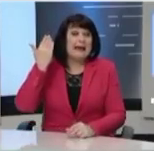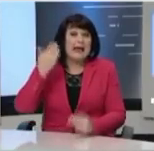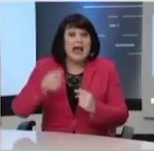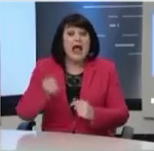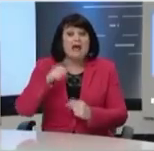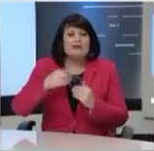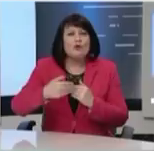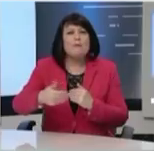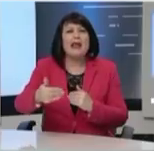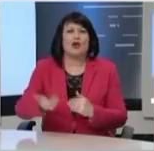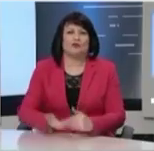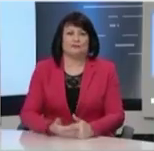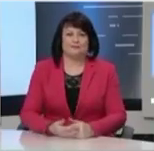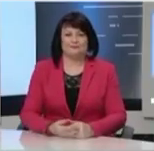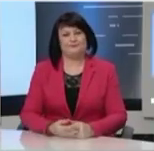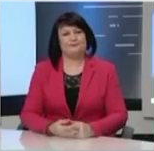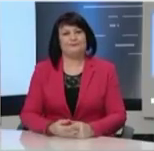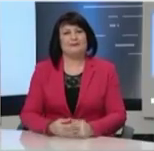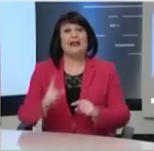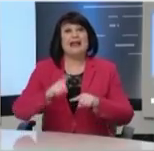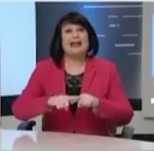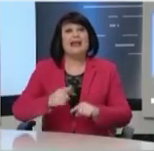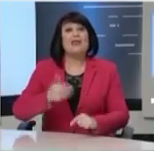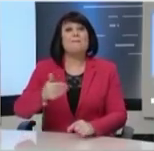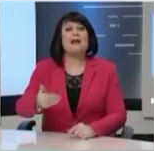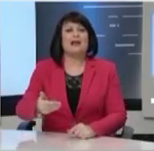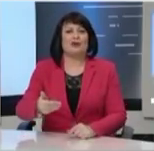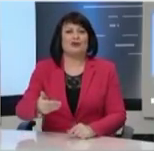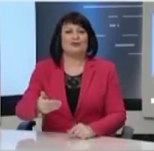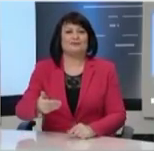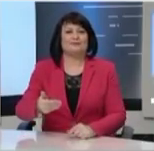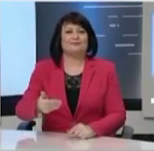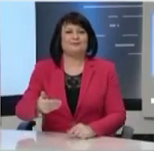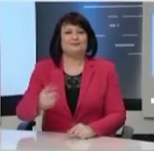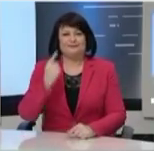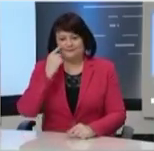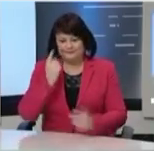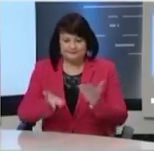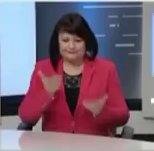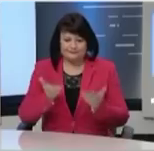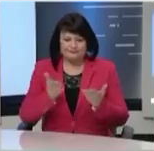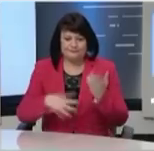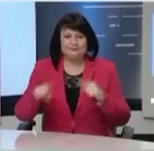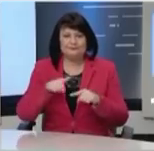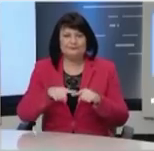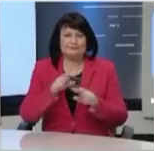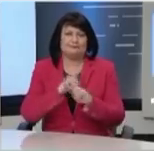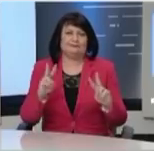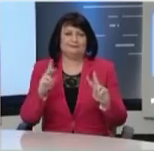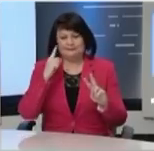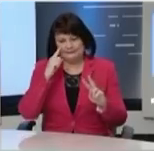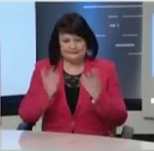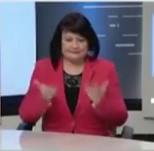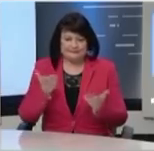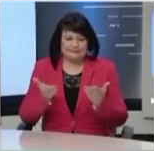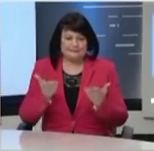για το αύριο. Να μιλήσουμε για την Ελλάδα του μέλλοντος. Και τα διλήμματα ενώπιον του ελληνικού λαού είναι σαφή.